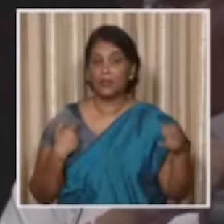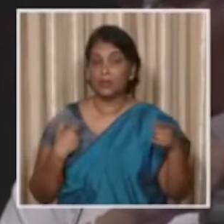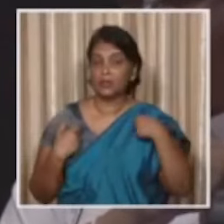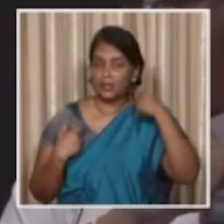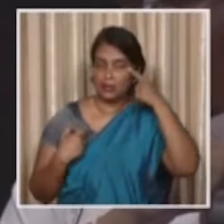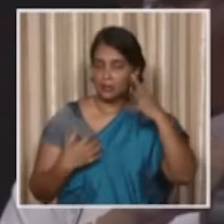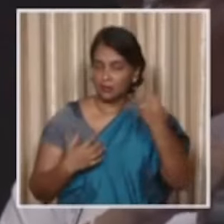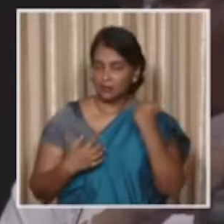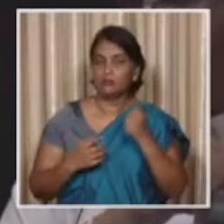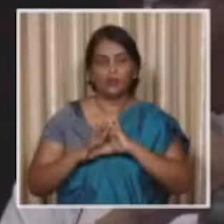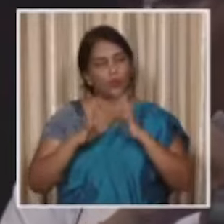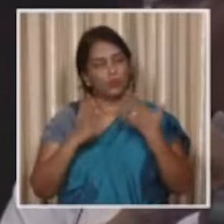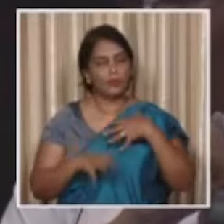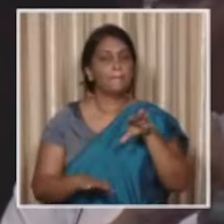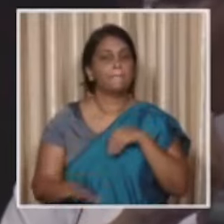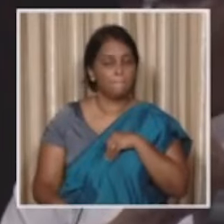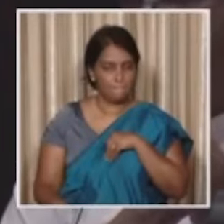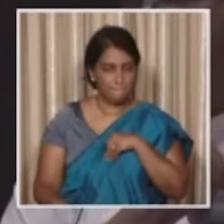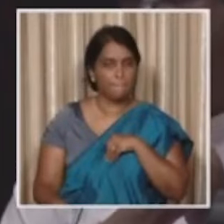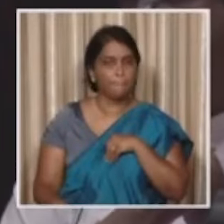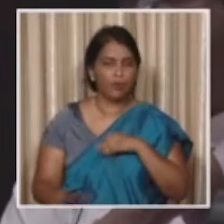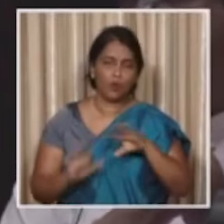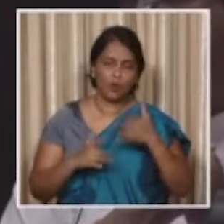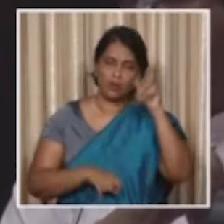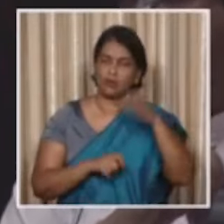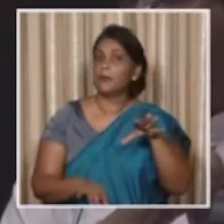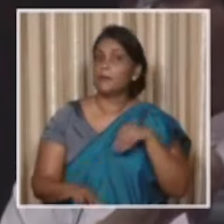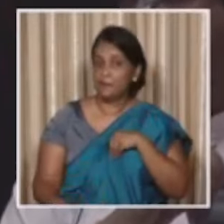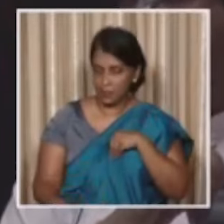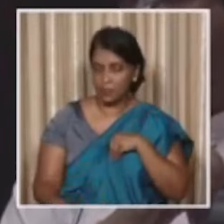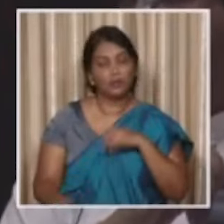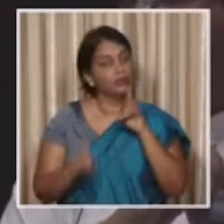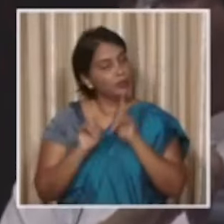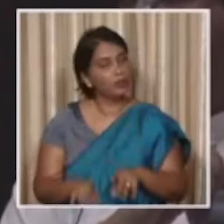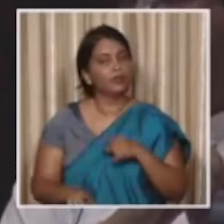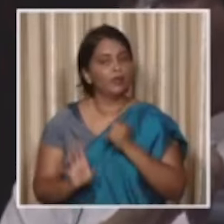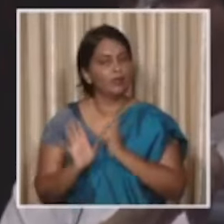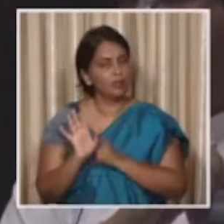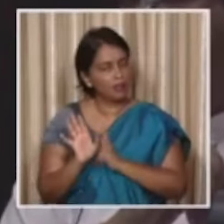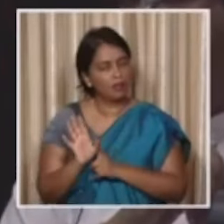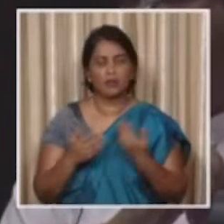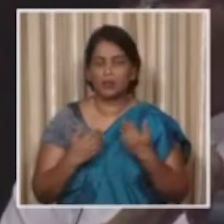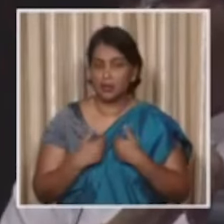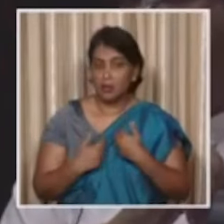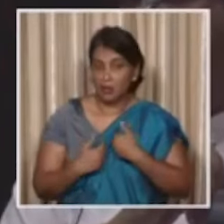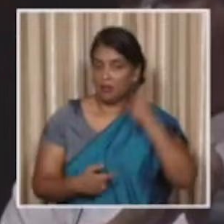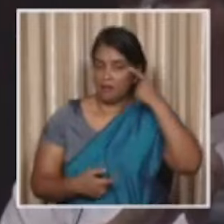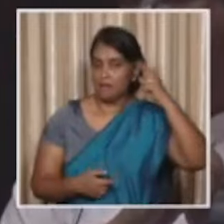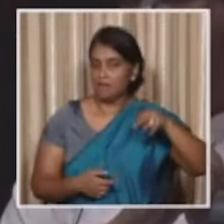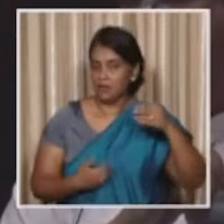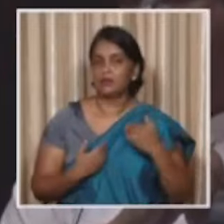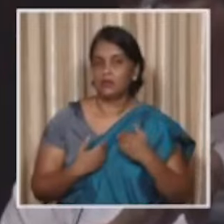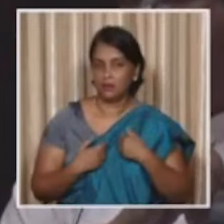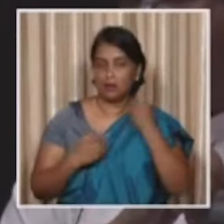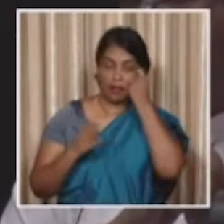හිතට එකඟව ඕනම කෙනෙක් පිළිගන්න කාරණයක්. ඕනම කෙනෙක් පිළිගන්න කාරණයක්. එහෙමනම් හැම වෙලාවෙම අපි මම නම් විශ්වාස කරේ